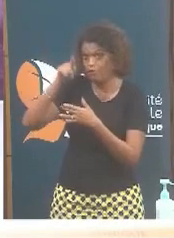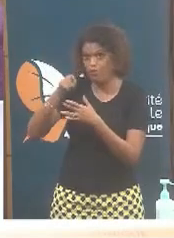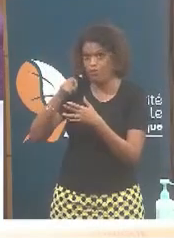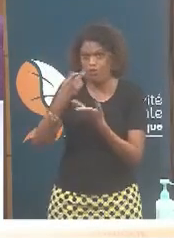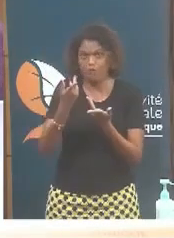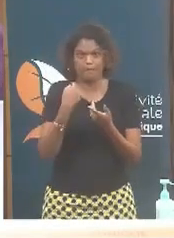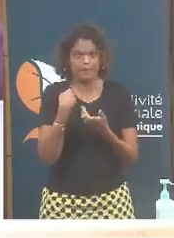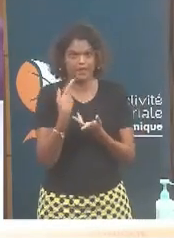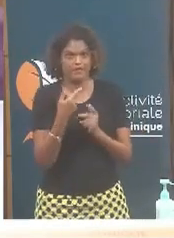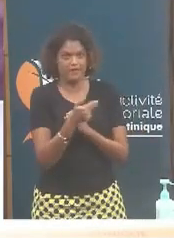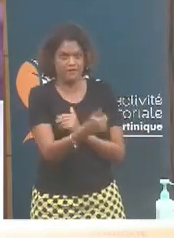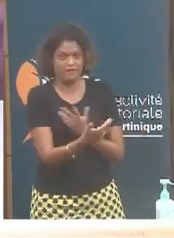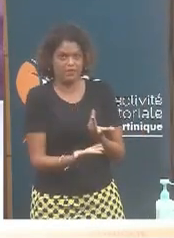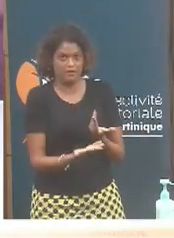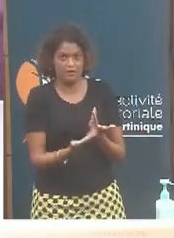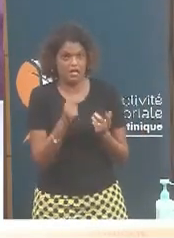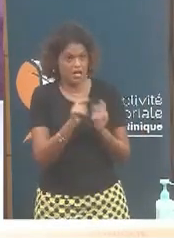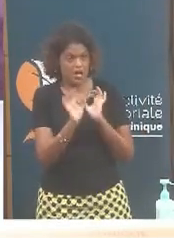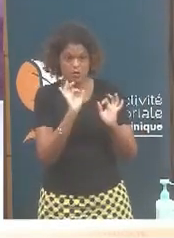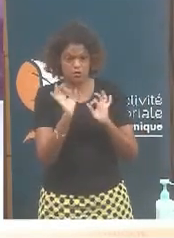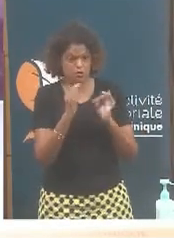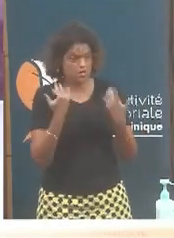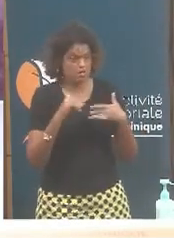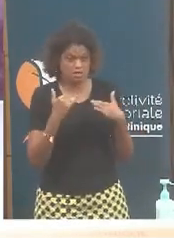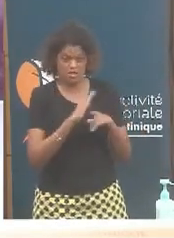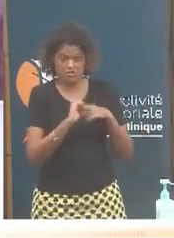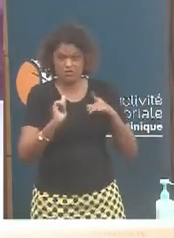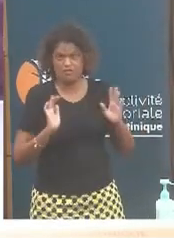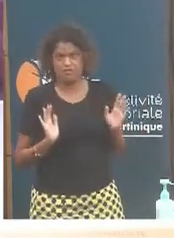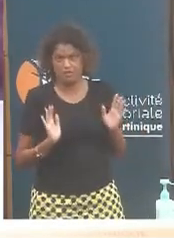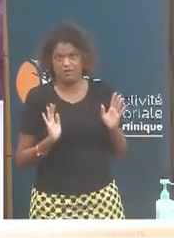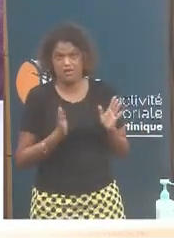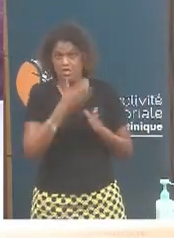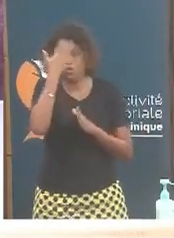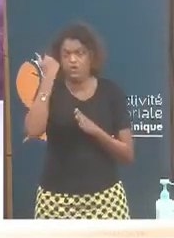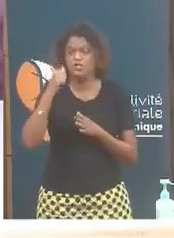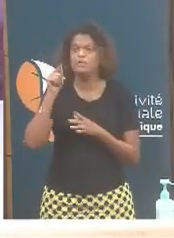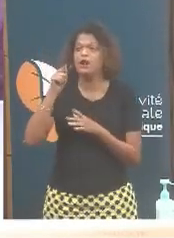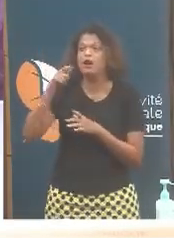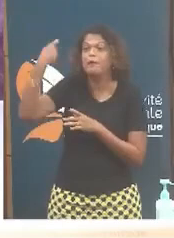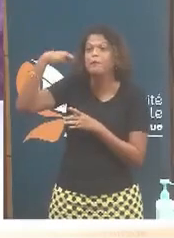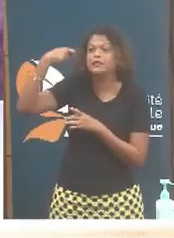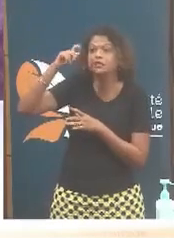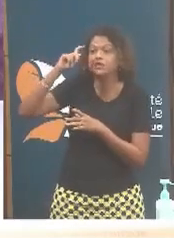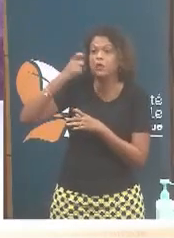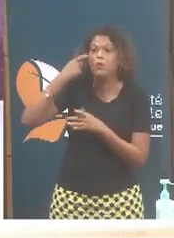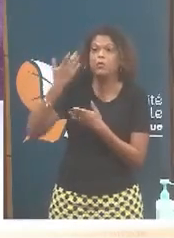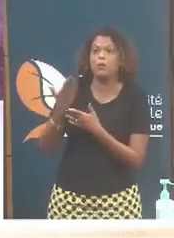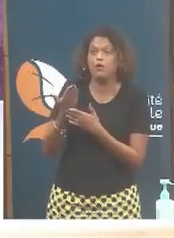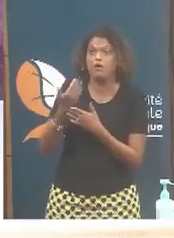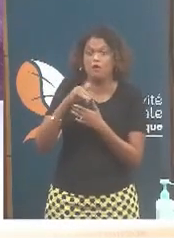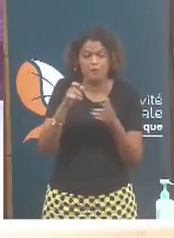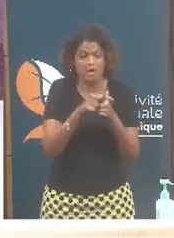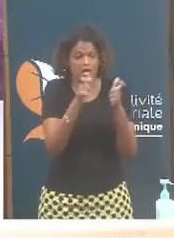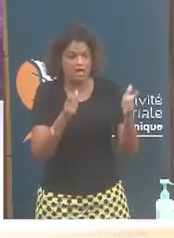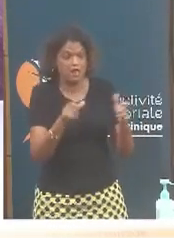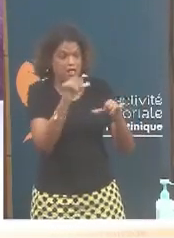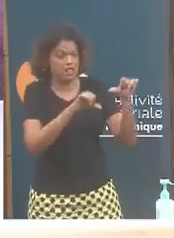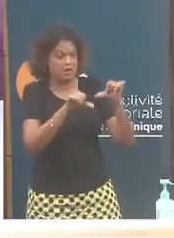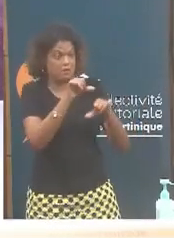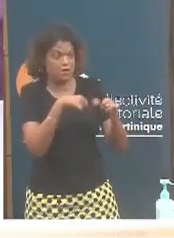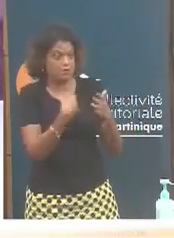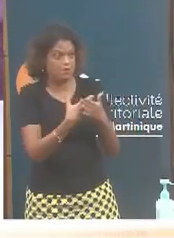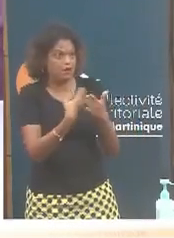Donc c'était déjà entamé, les choix étaient déjà faits. Je ne sais pas si le président est au courant, mais ce laboratoire est dans triste